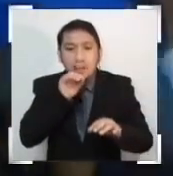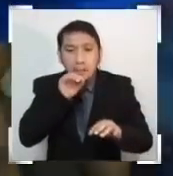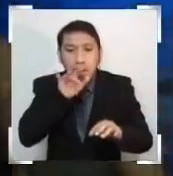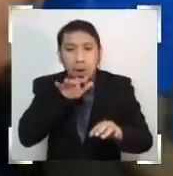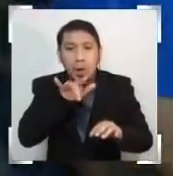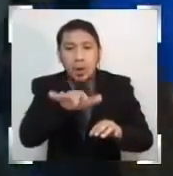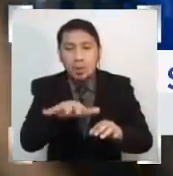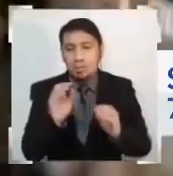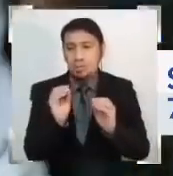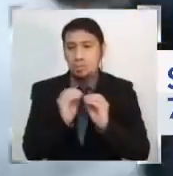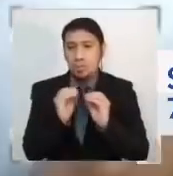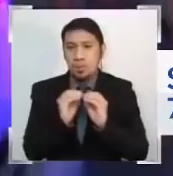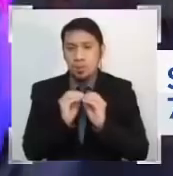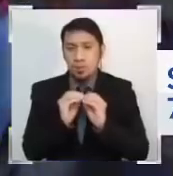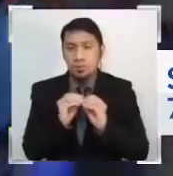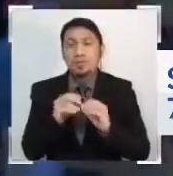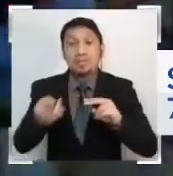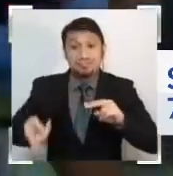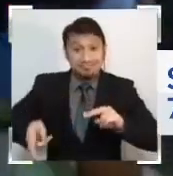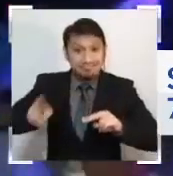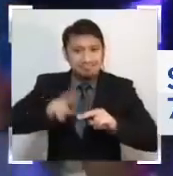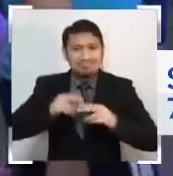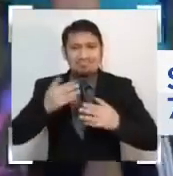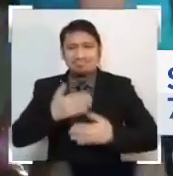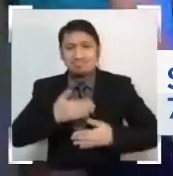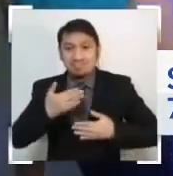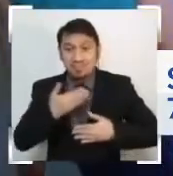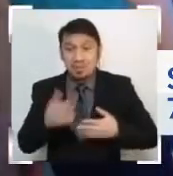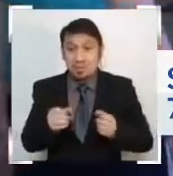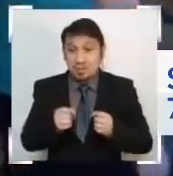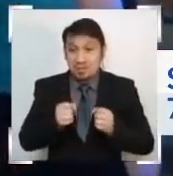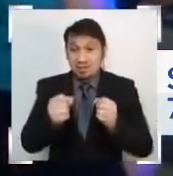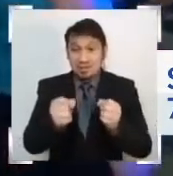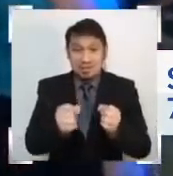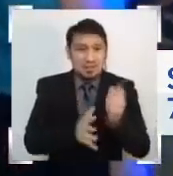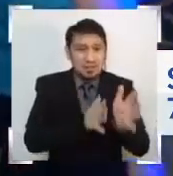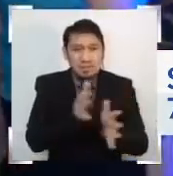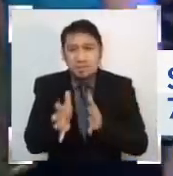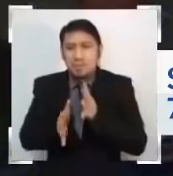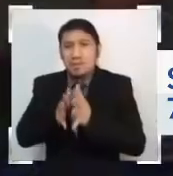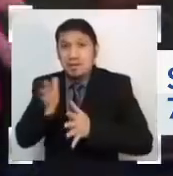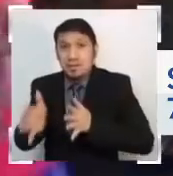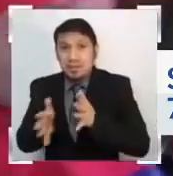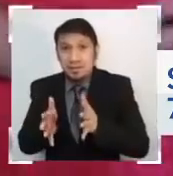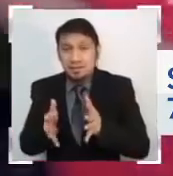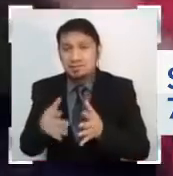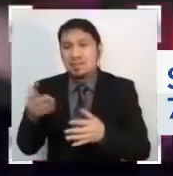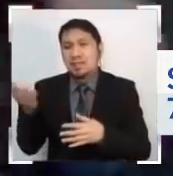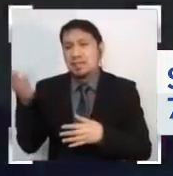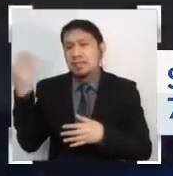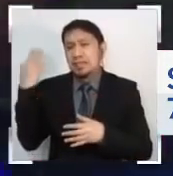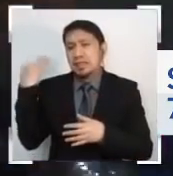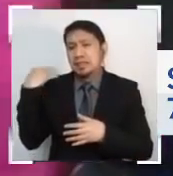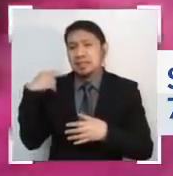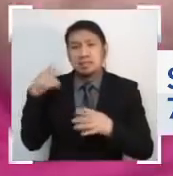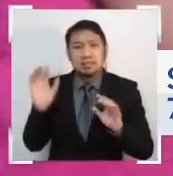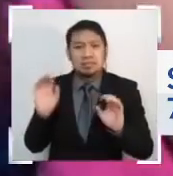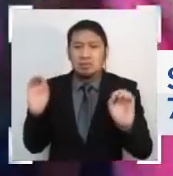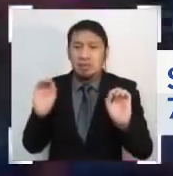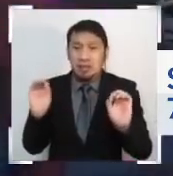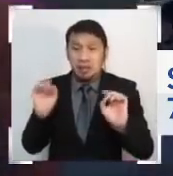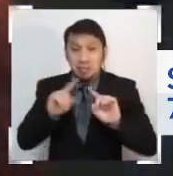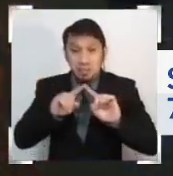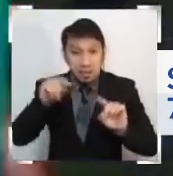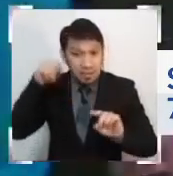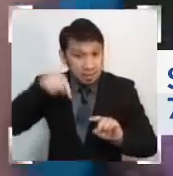Dagdag kasiyahan din tuwing kapaskuhan ng mga street party. Nawala mga yan nitong pandemya. Ngayong taon, pwede na rin ulit